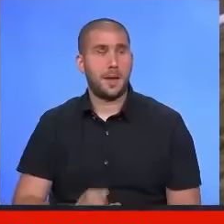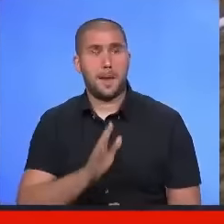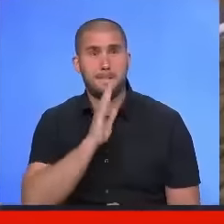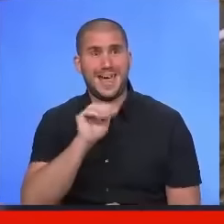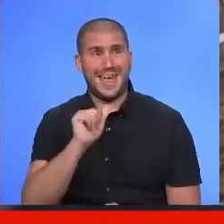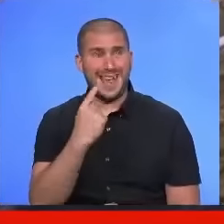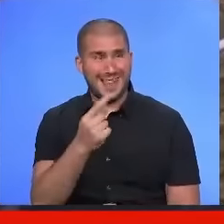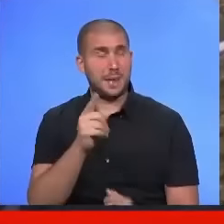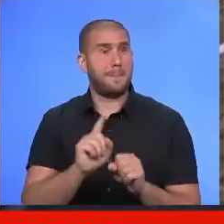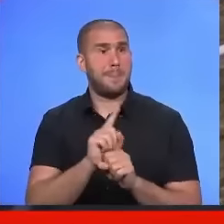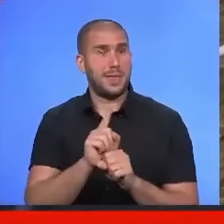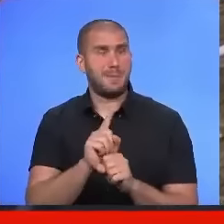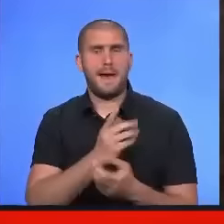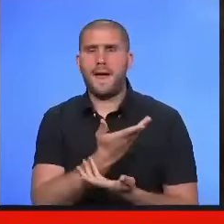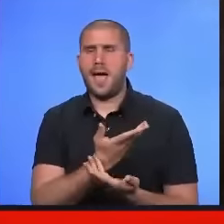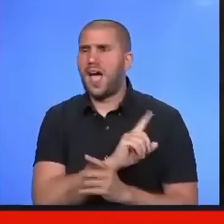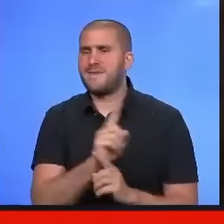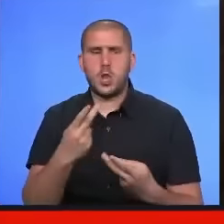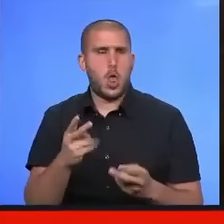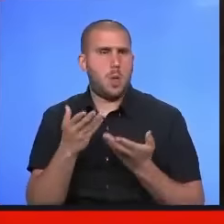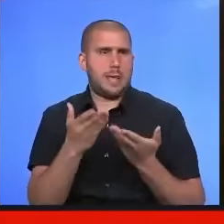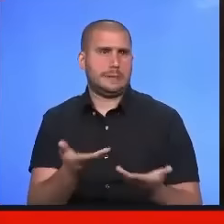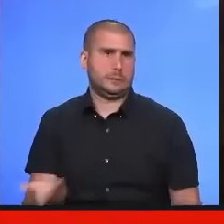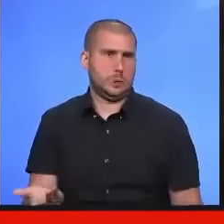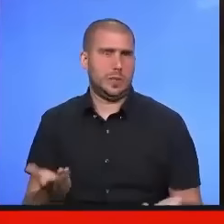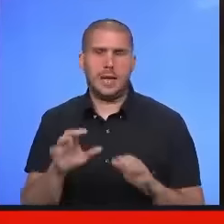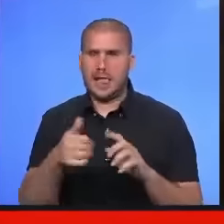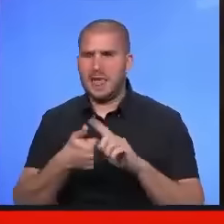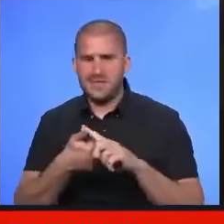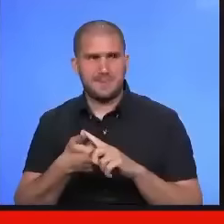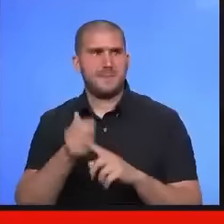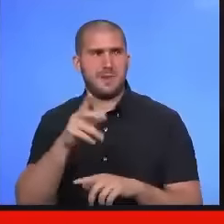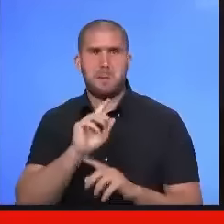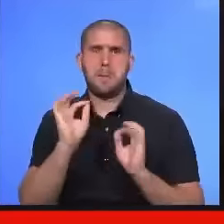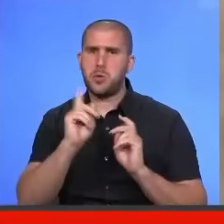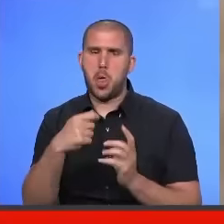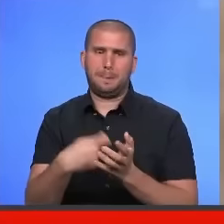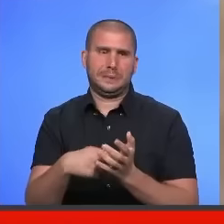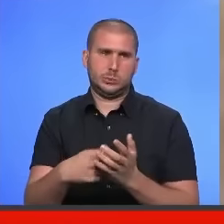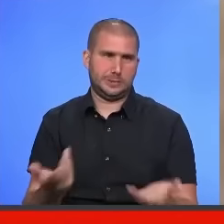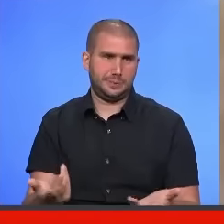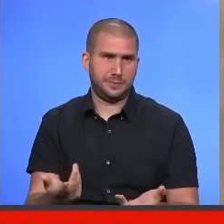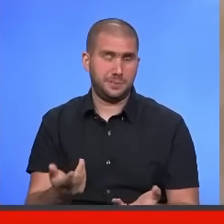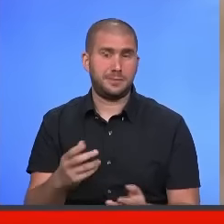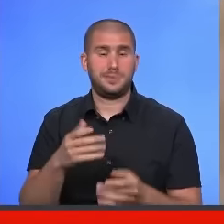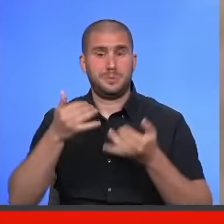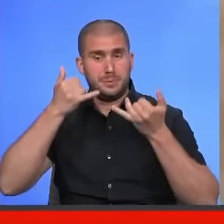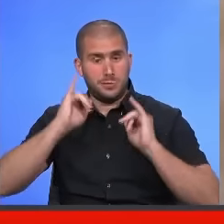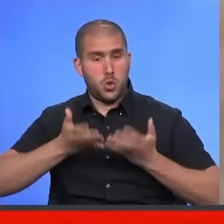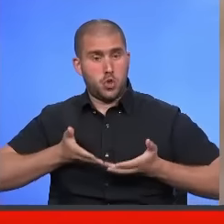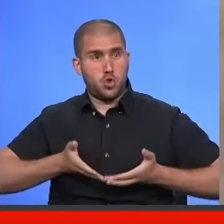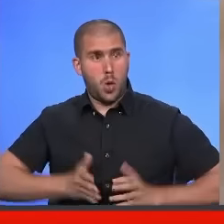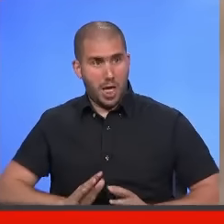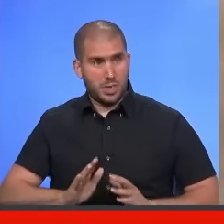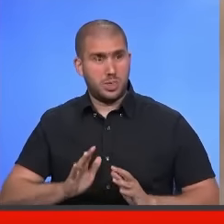אדי שכרגע אין מי שיכול לעזור לו לא עם הכלבים בטח לא עם הפיצוים עגל נולד